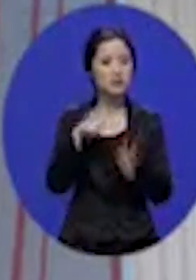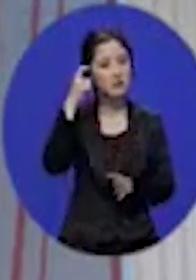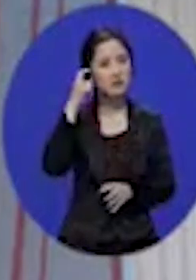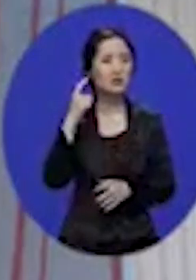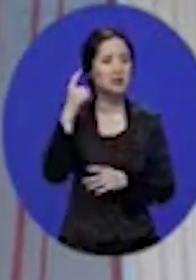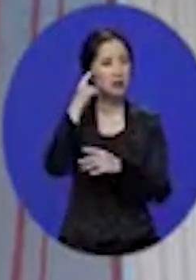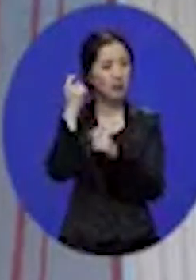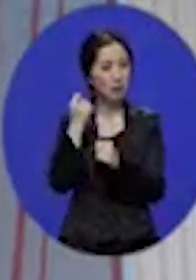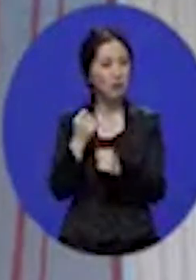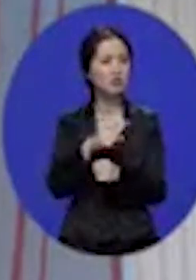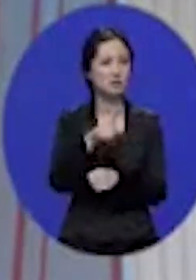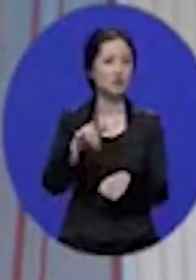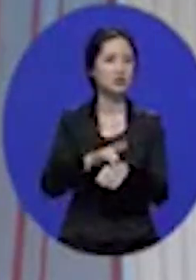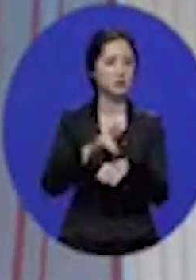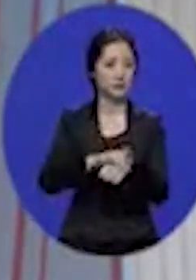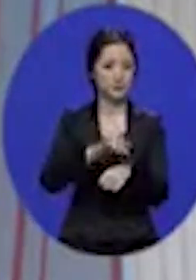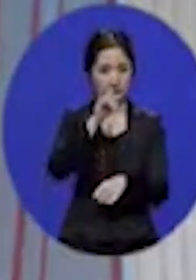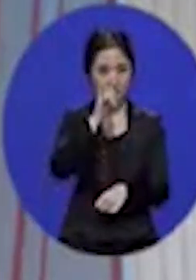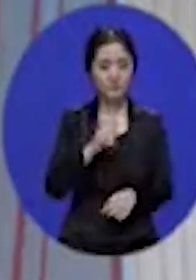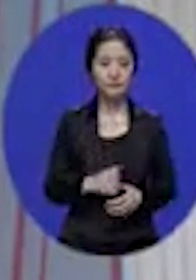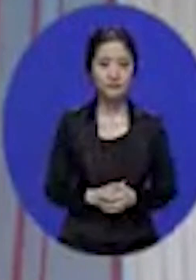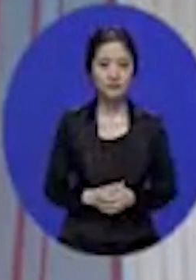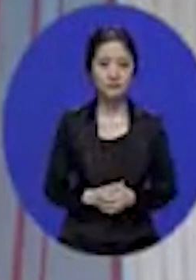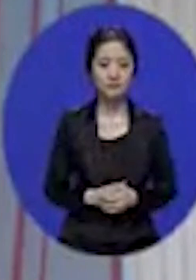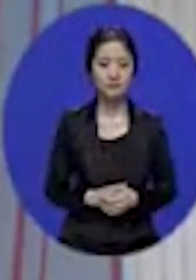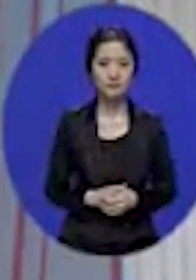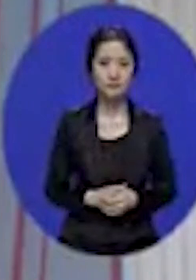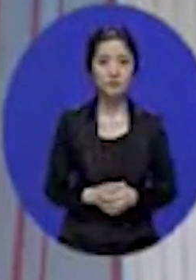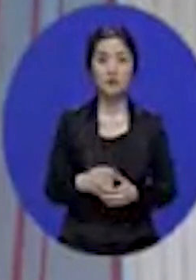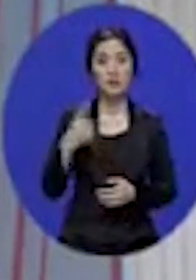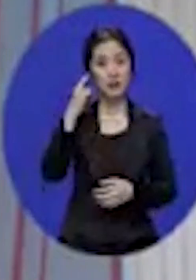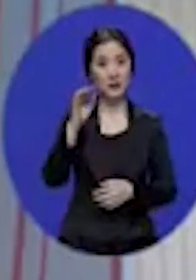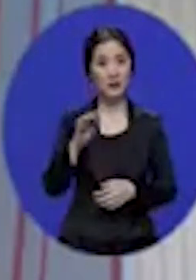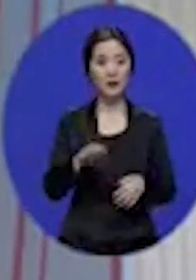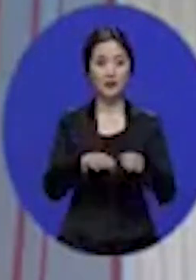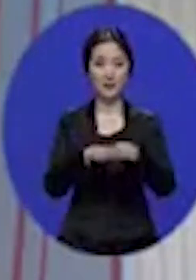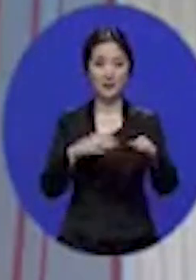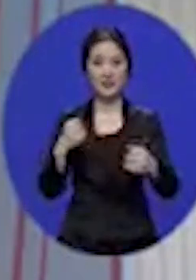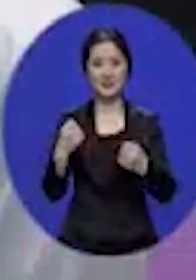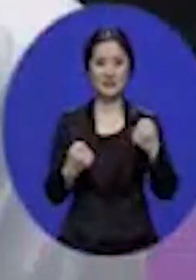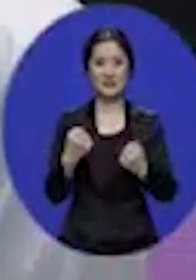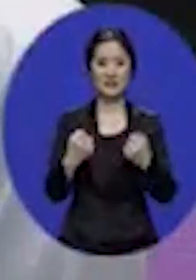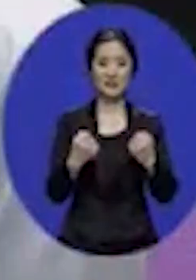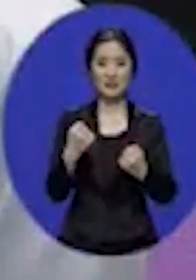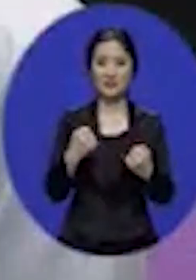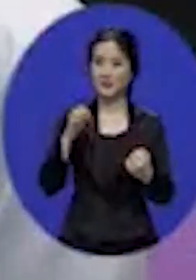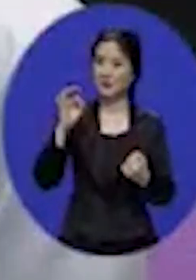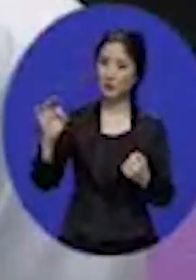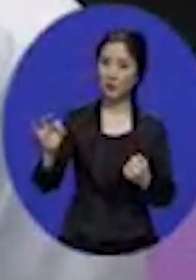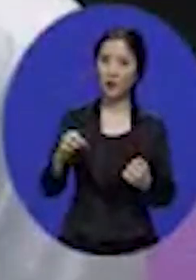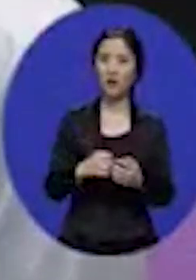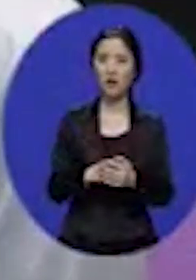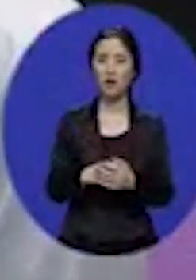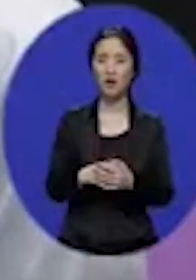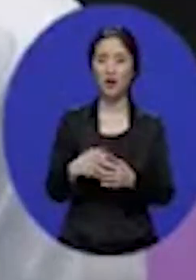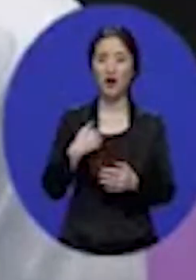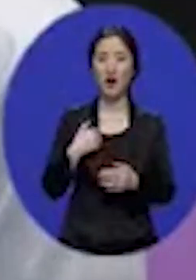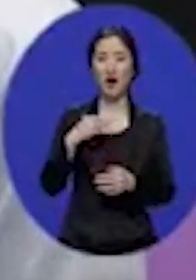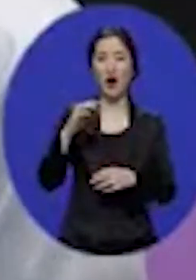올림픽대로 운전하면서 강변도를 쳐다보잖아요. 강변도가 뻥 뚫리면 왜 이렇게 배가 아파? 아, 내가 괜히 올림픽대로